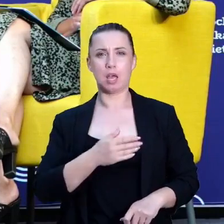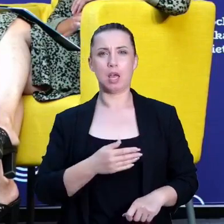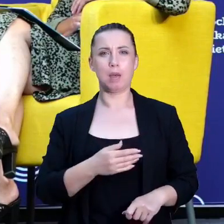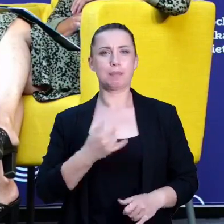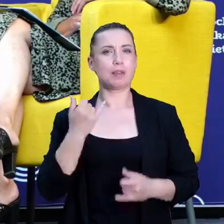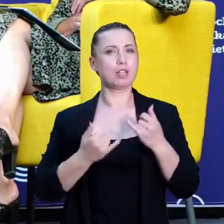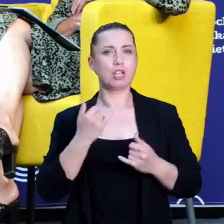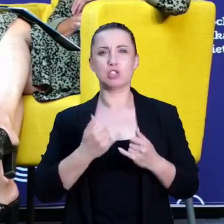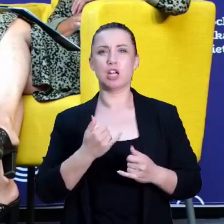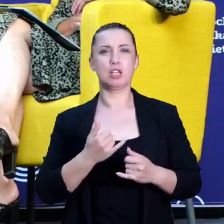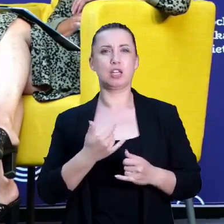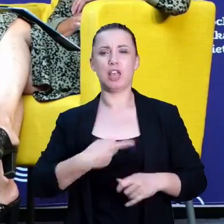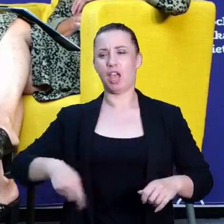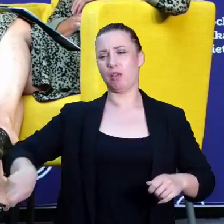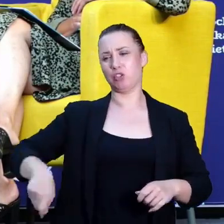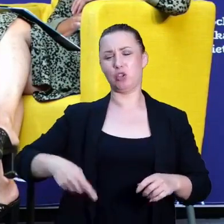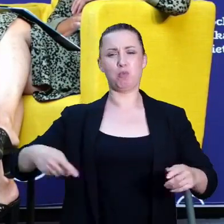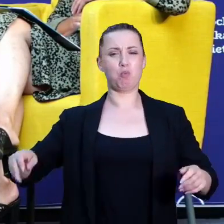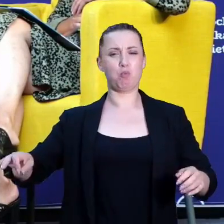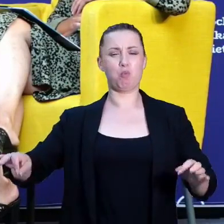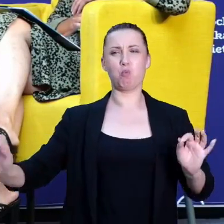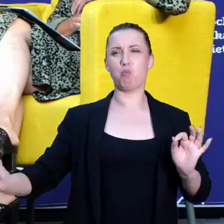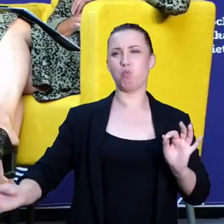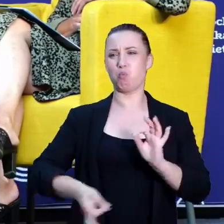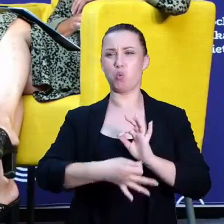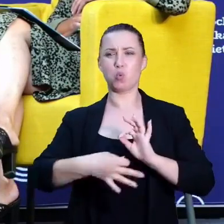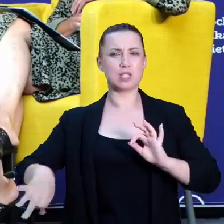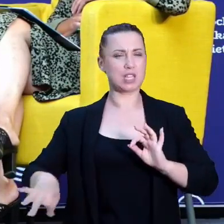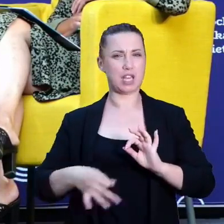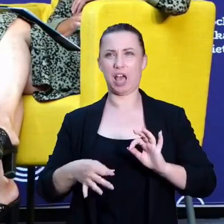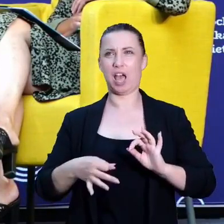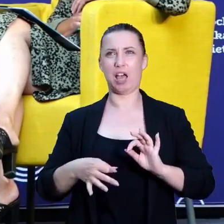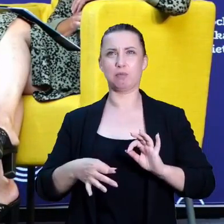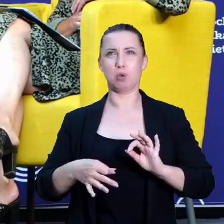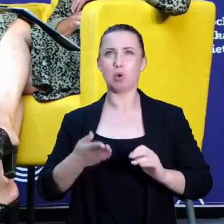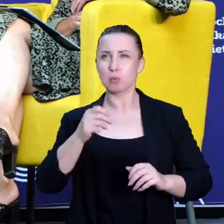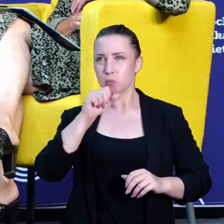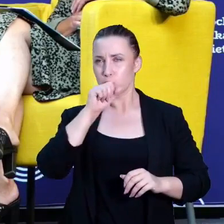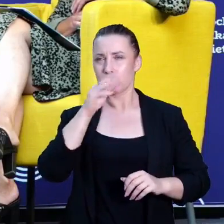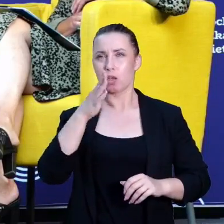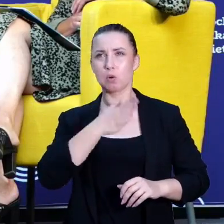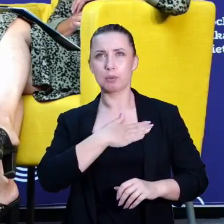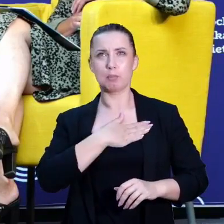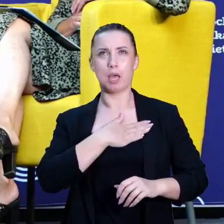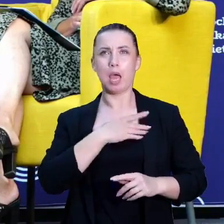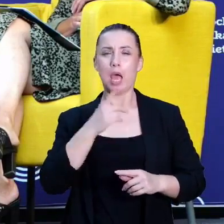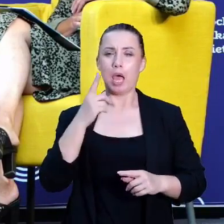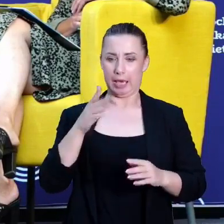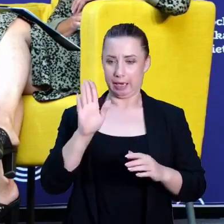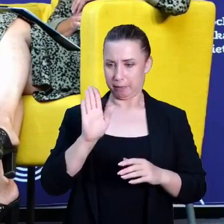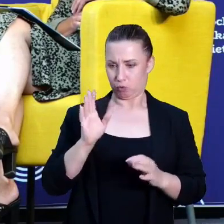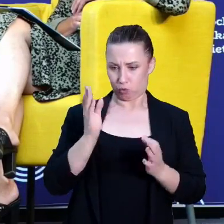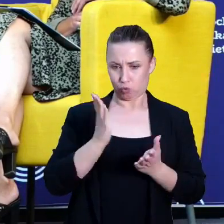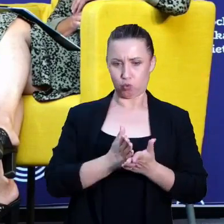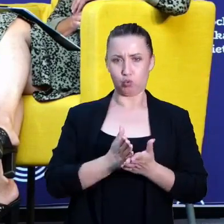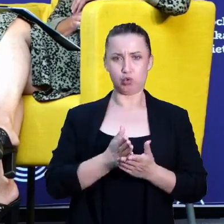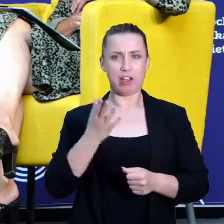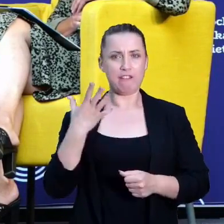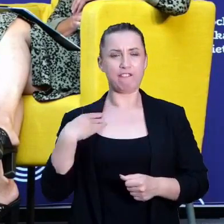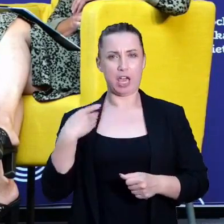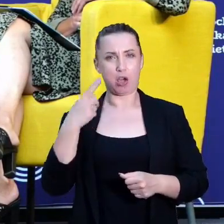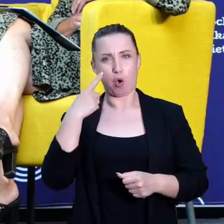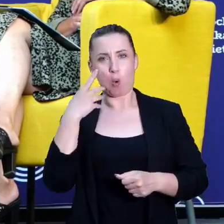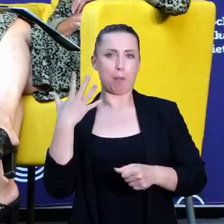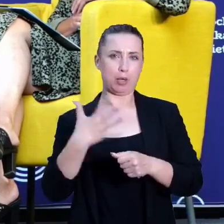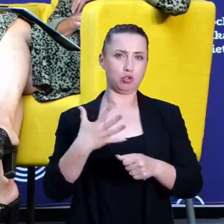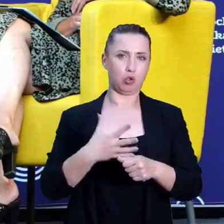jesteśmy wirtuozami jakiegoś instrumentu, ale chcieliśmy na nim grać, albo troszeczkę gramy, a mamy teraz czas, żeby się czymś właśnie